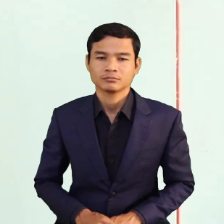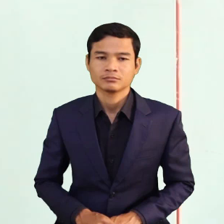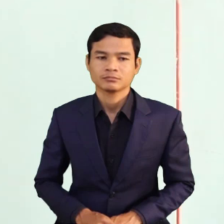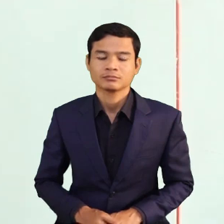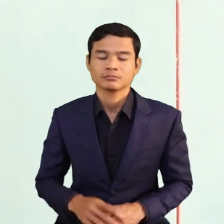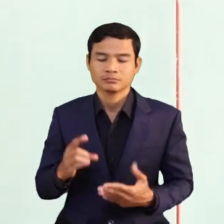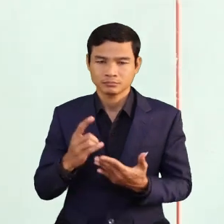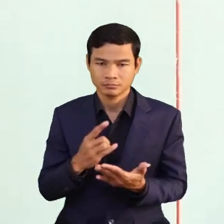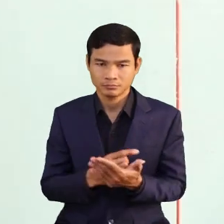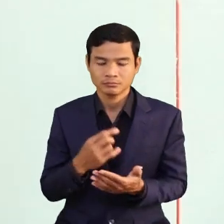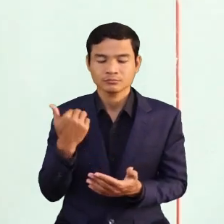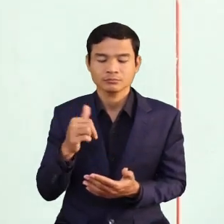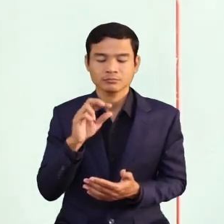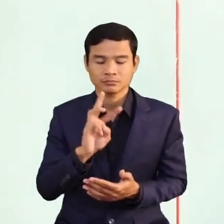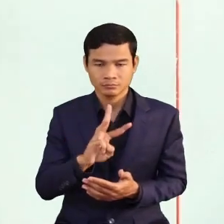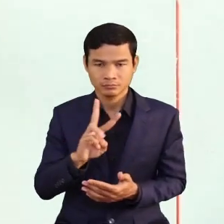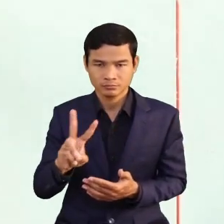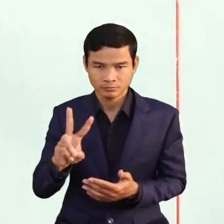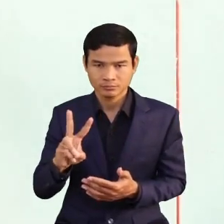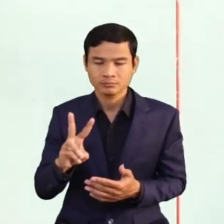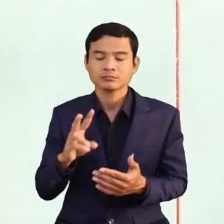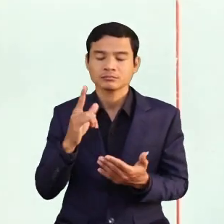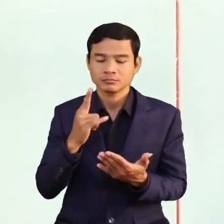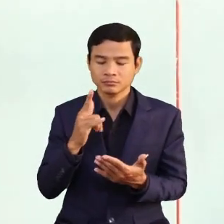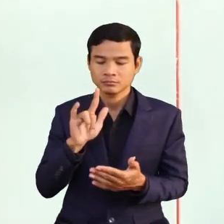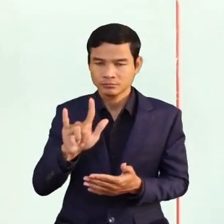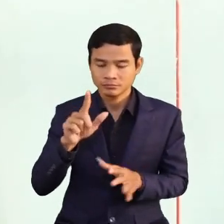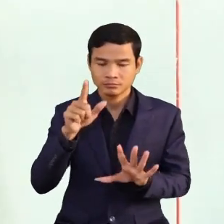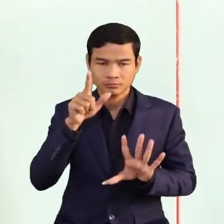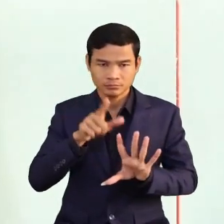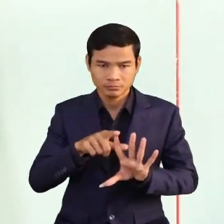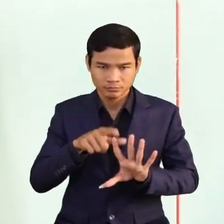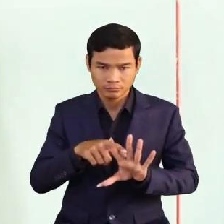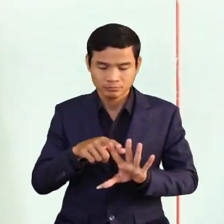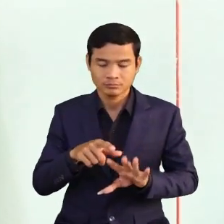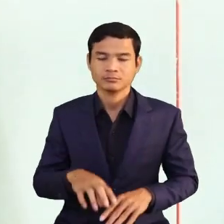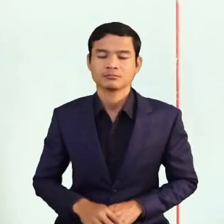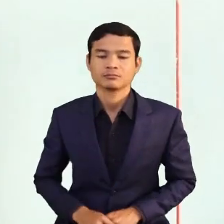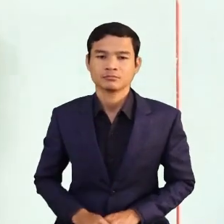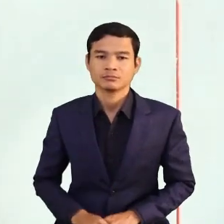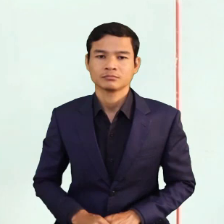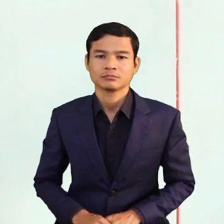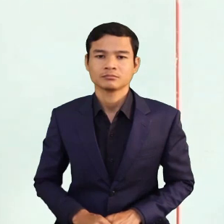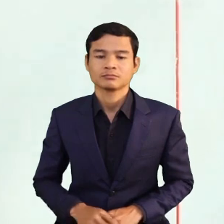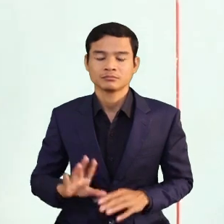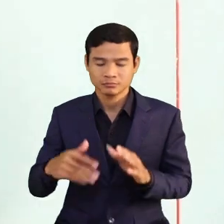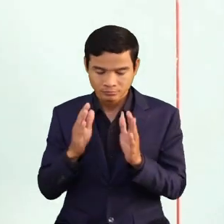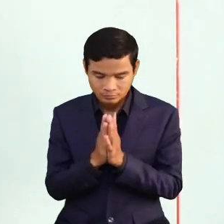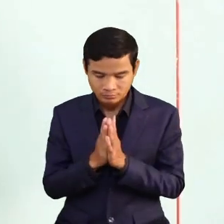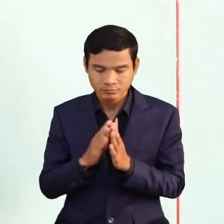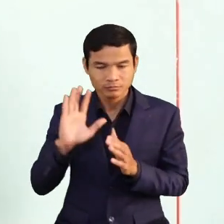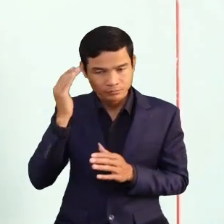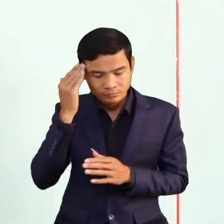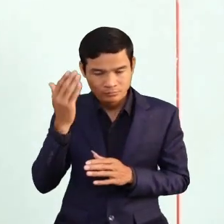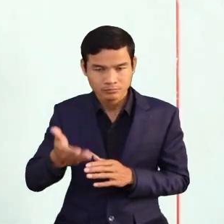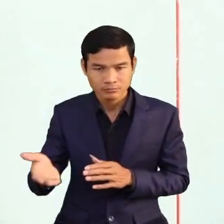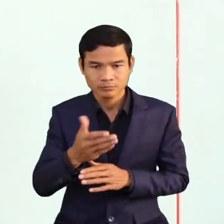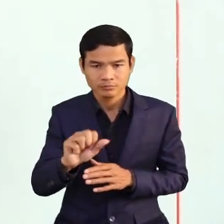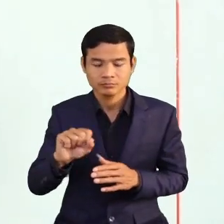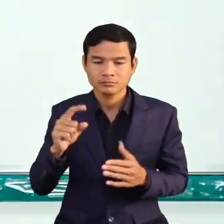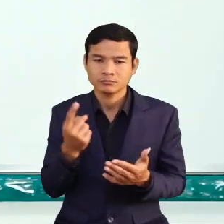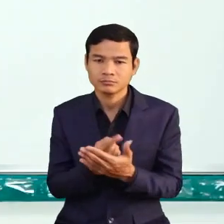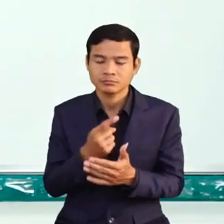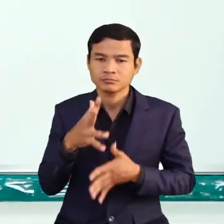មេរៀនទី32បសំឡាប់2បចាអរគុណសង្ឃឹមថាកូនកូនប្រកាសជាបាន